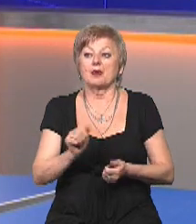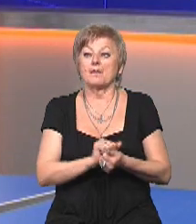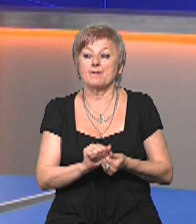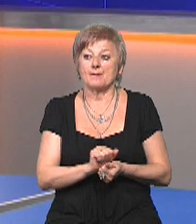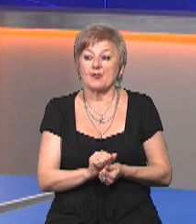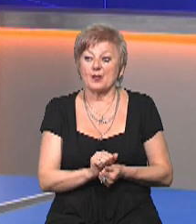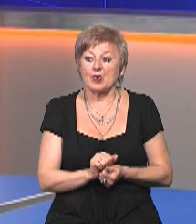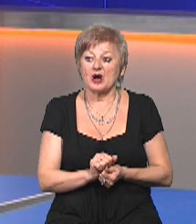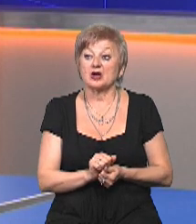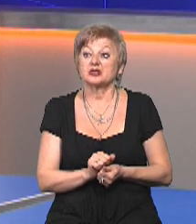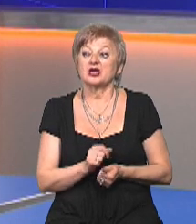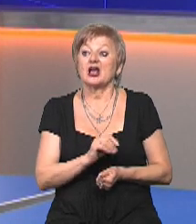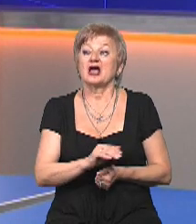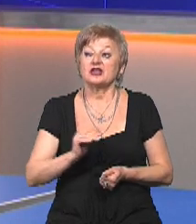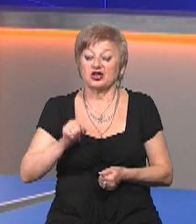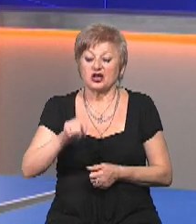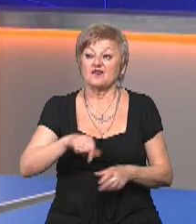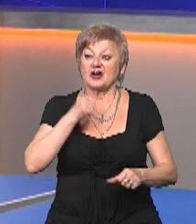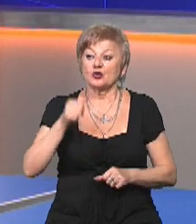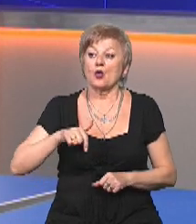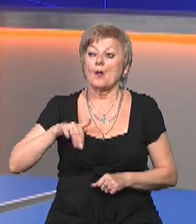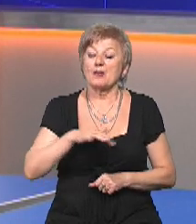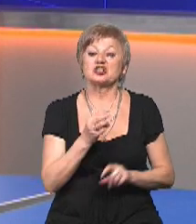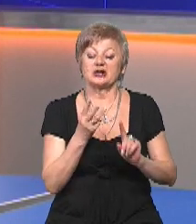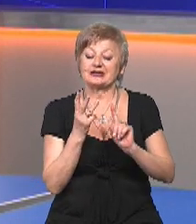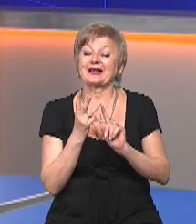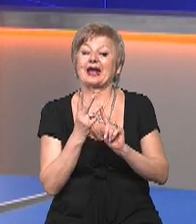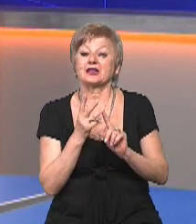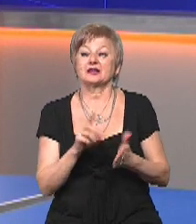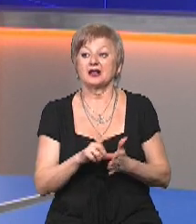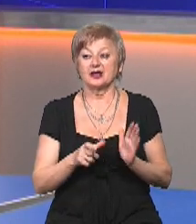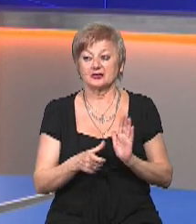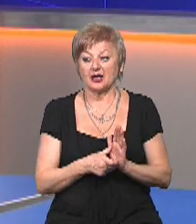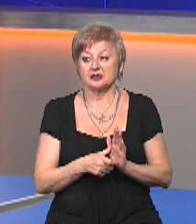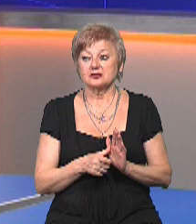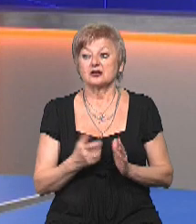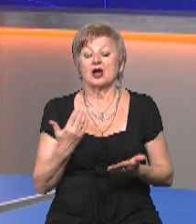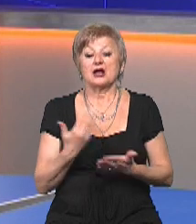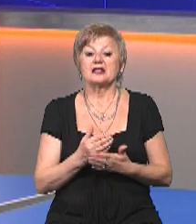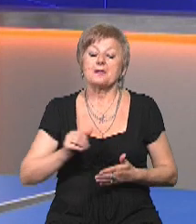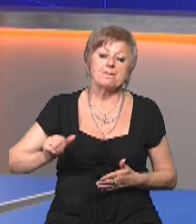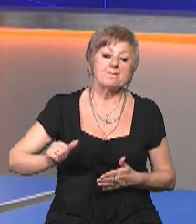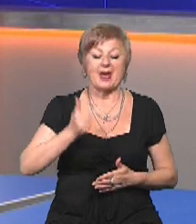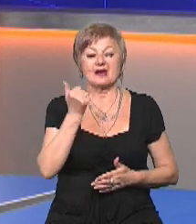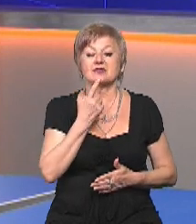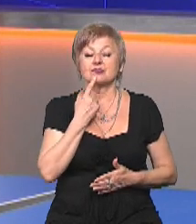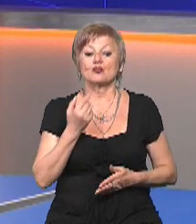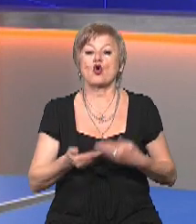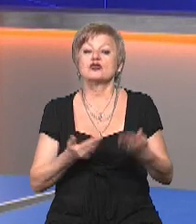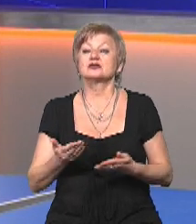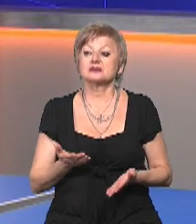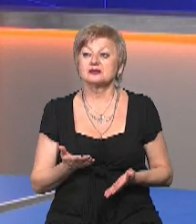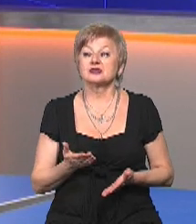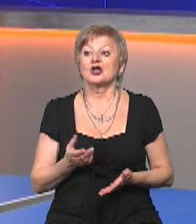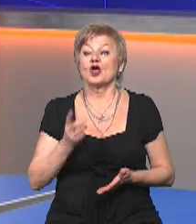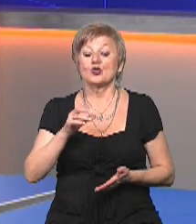нової української школи. І ці діти вже цього року пішли до 3-го класу. Їм найважче, вони першопрохідці, але від